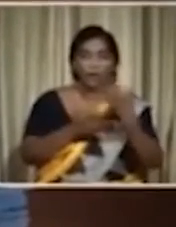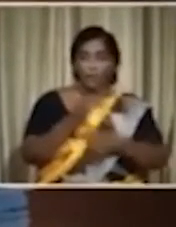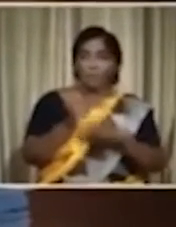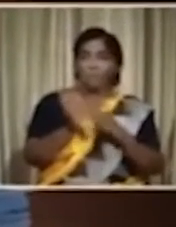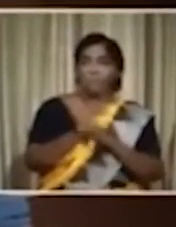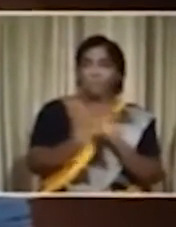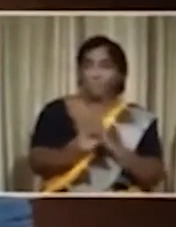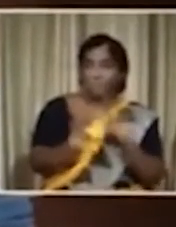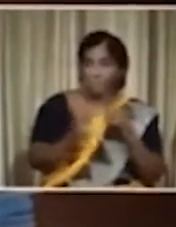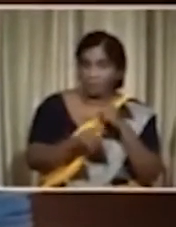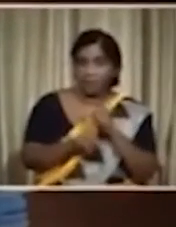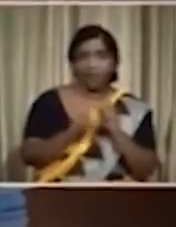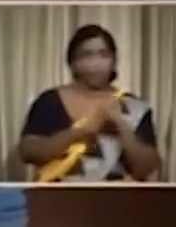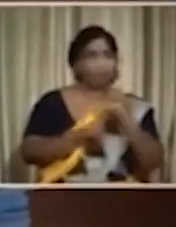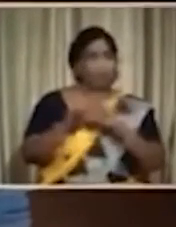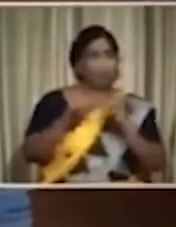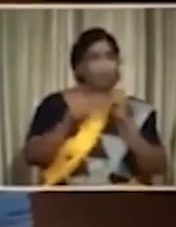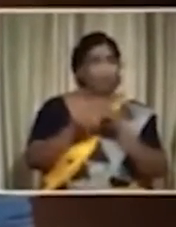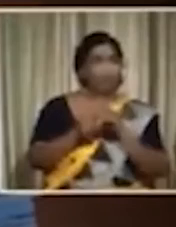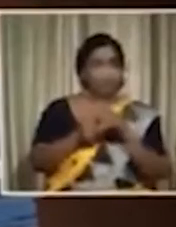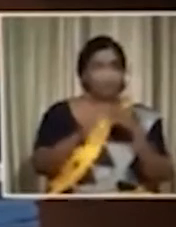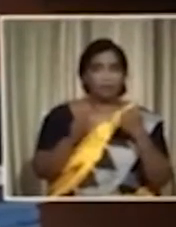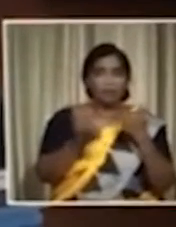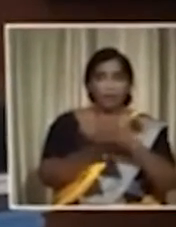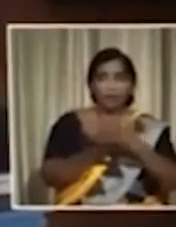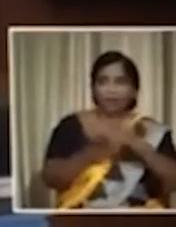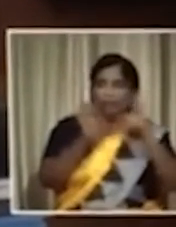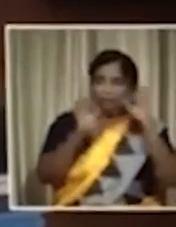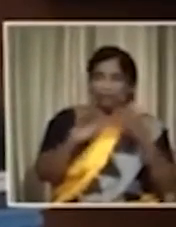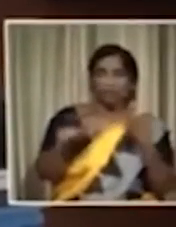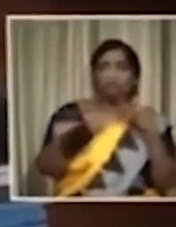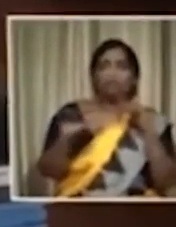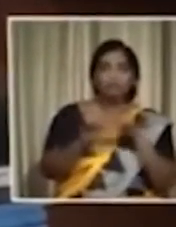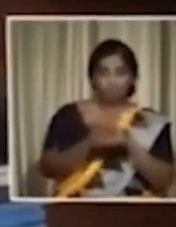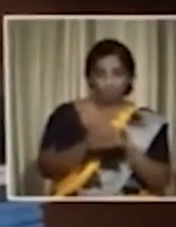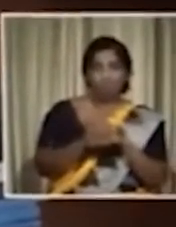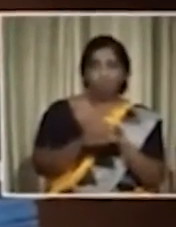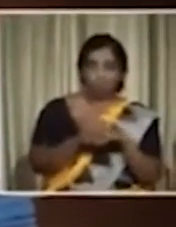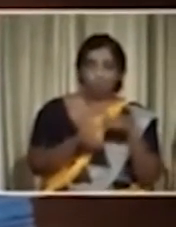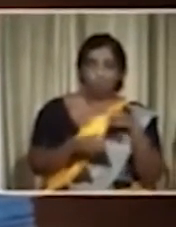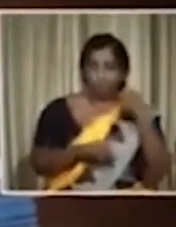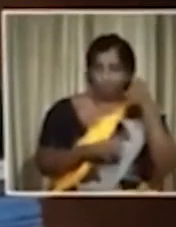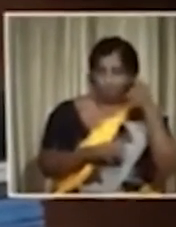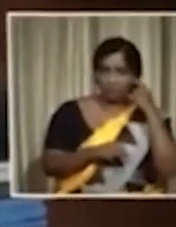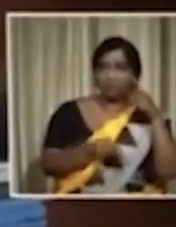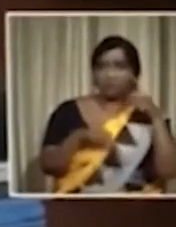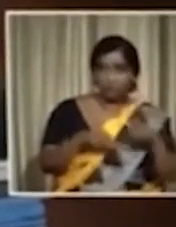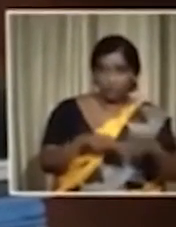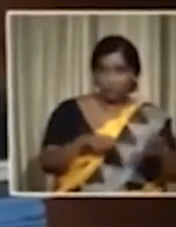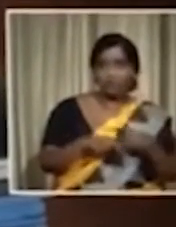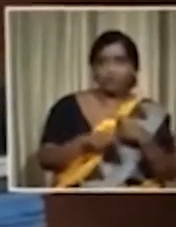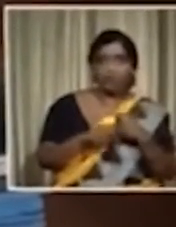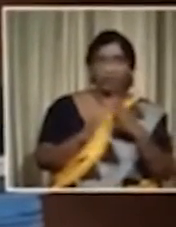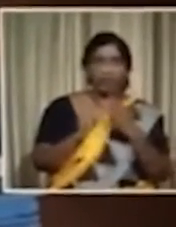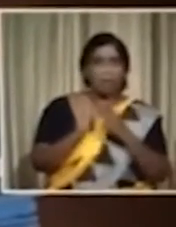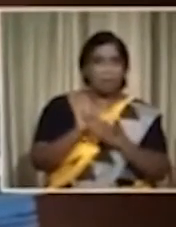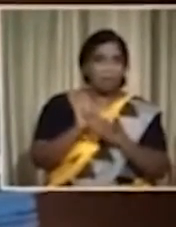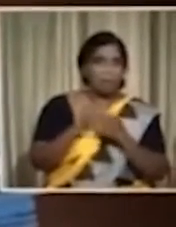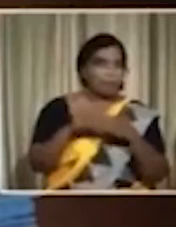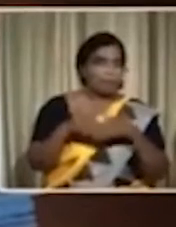මාධ්‍යවේදීන්ට පාර්ලිමේන්තුවට ටිකක් බාධාවකින් තොරව සහභාගී විය යුතුයි කියලා අපි හිතනවා. අද දිනේ මව්බිම